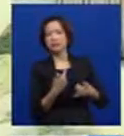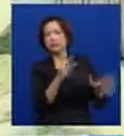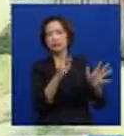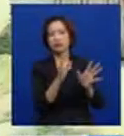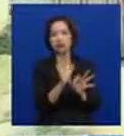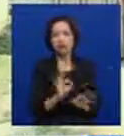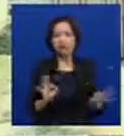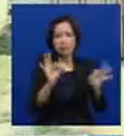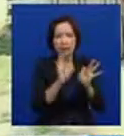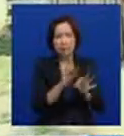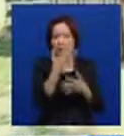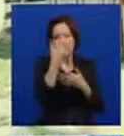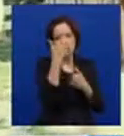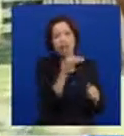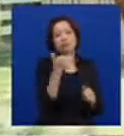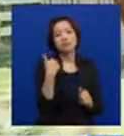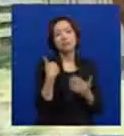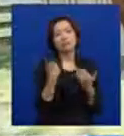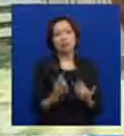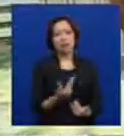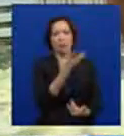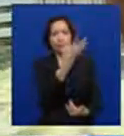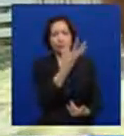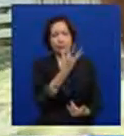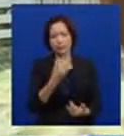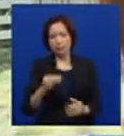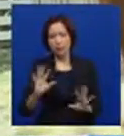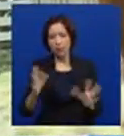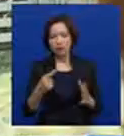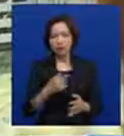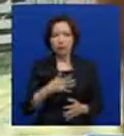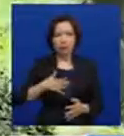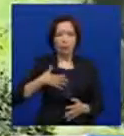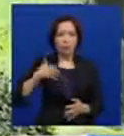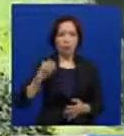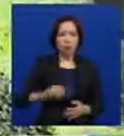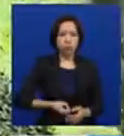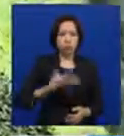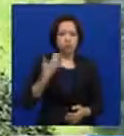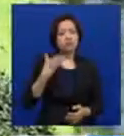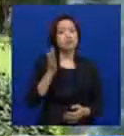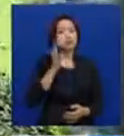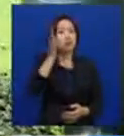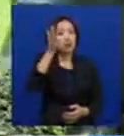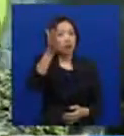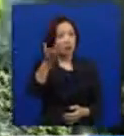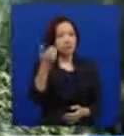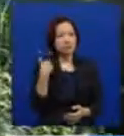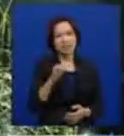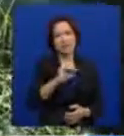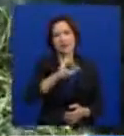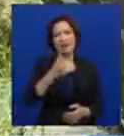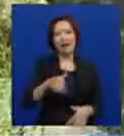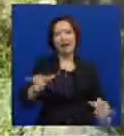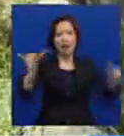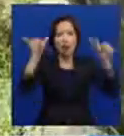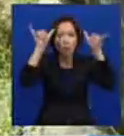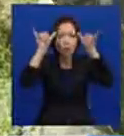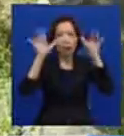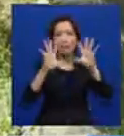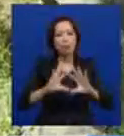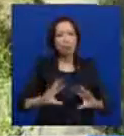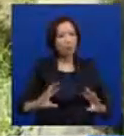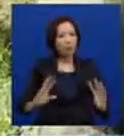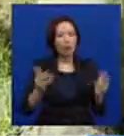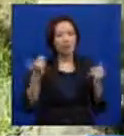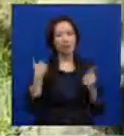ำคัญไม่เหมือนดังก่อนและกำลังจะถูกลดปริมาณลงจนน่าใจหายไม่แน่ว่าในอนาคตก็คงจะไม่มีเผ่าพันธุ์บรรพบุรุษ